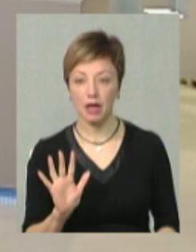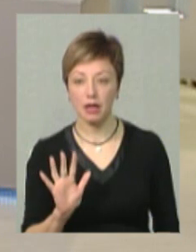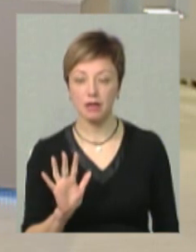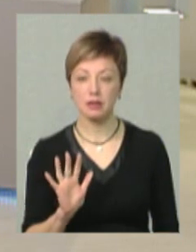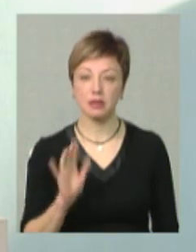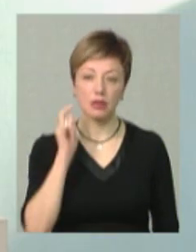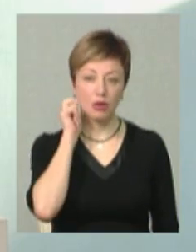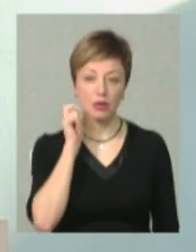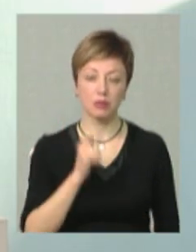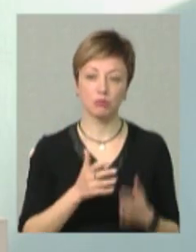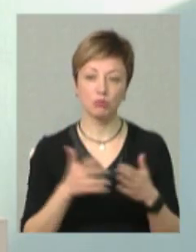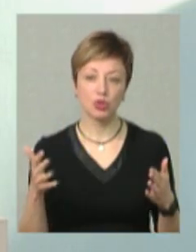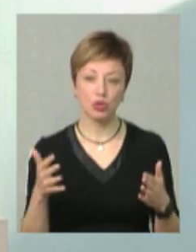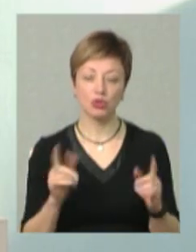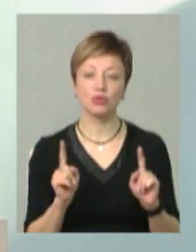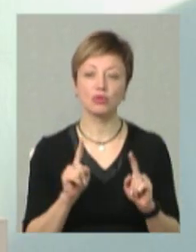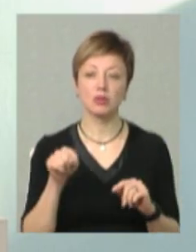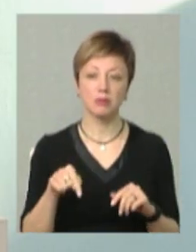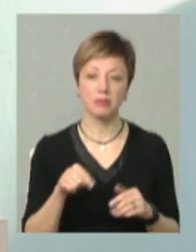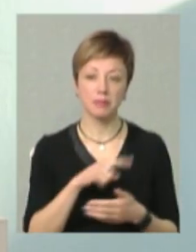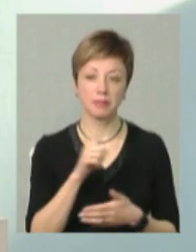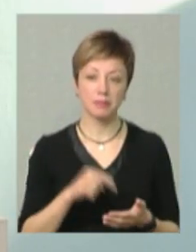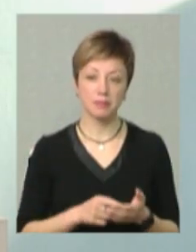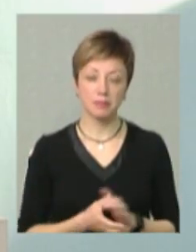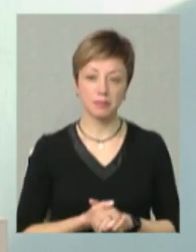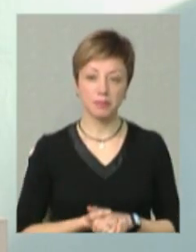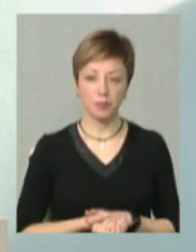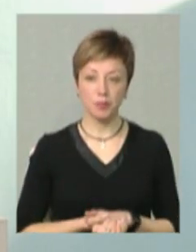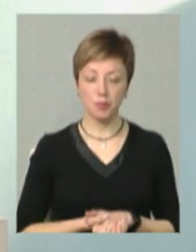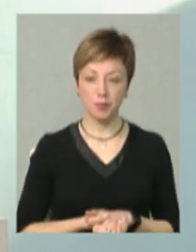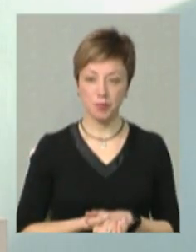75 чи 70 більше, що там?